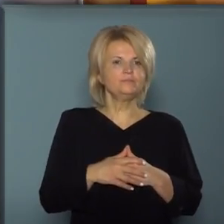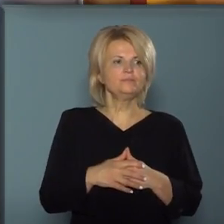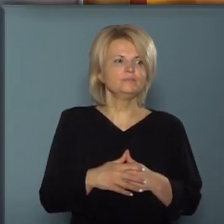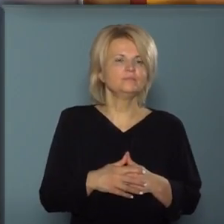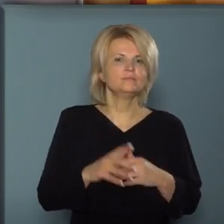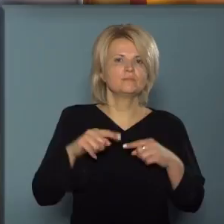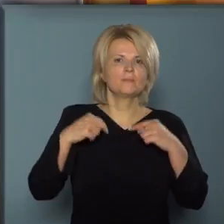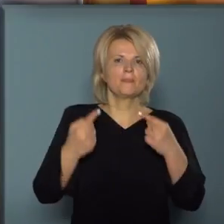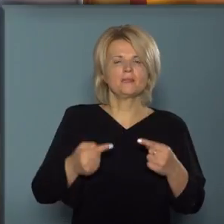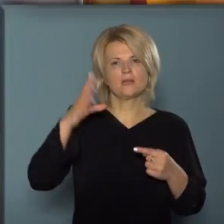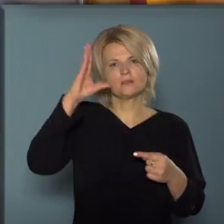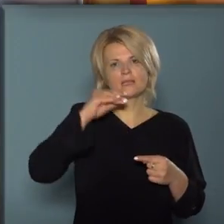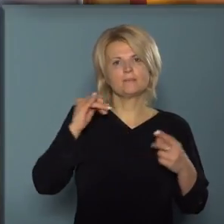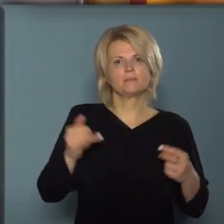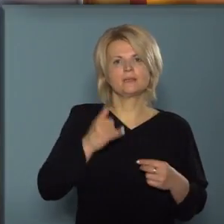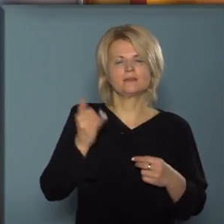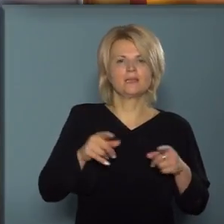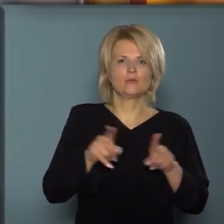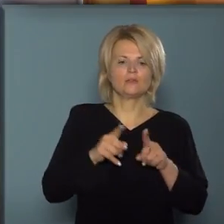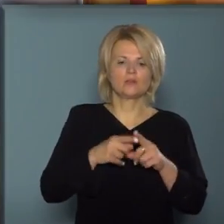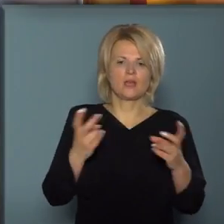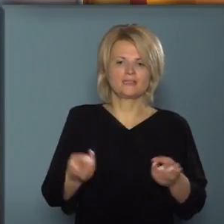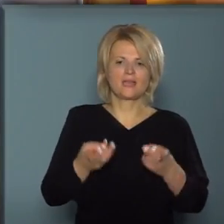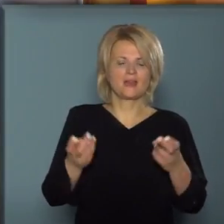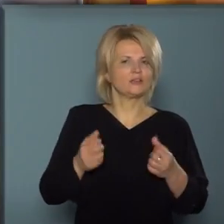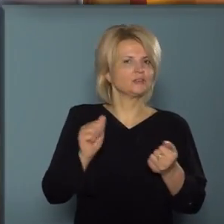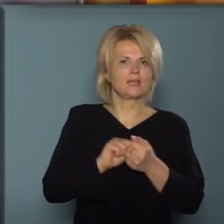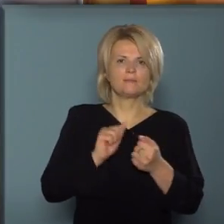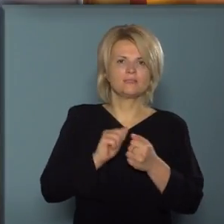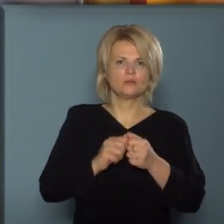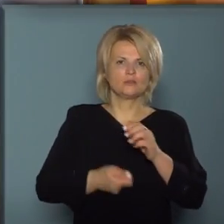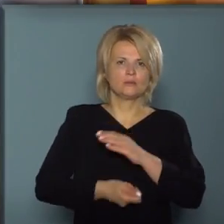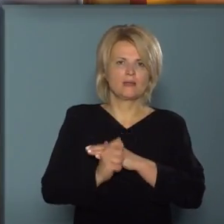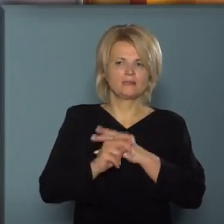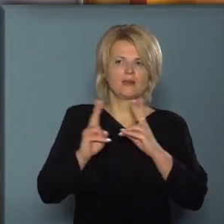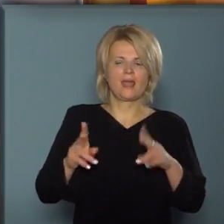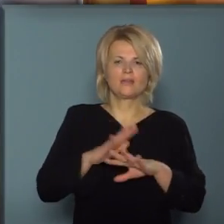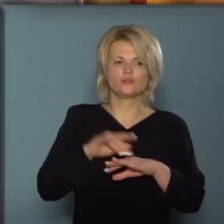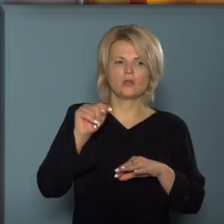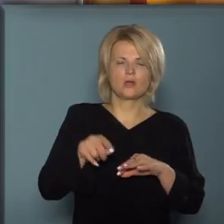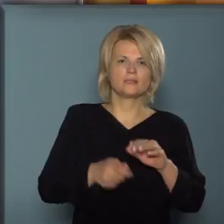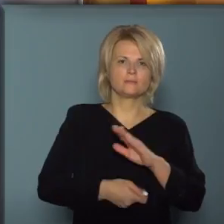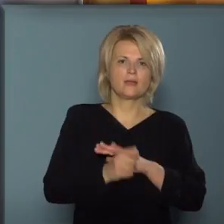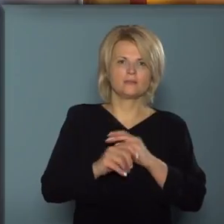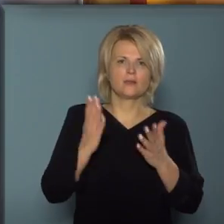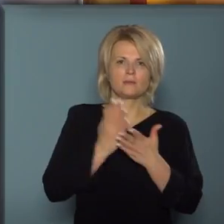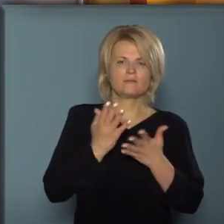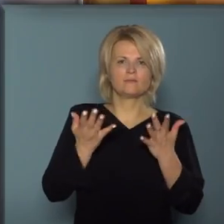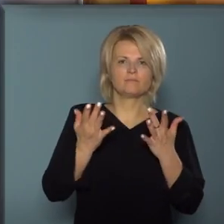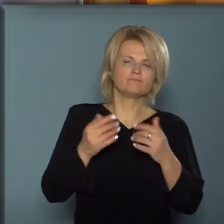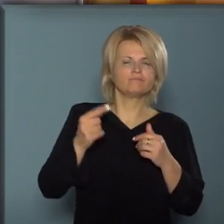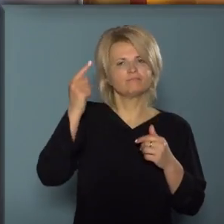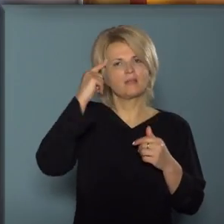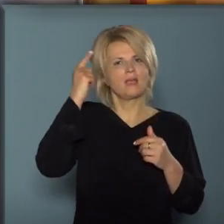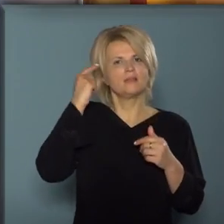de hogy utána az ember mindig ugyanazt keresi, és nem biztos, hogy valaha megtalálja. Lehet, hogy csak azt találja meg, hogy a megfelelő helyre tegye